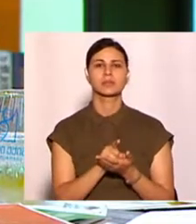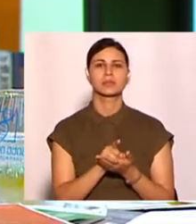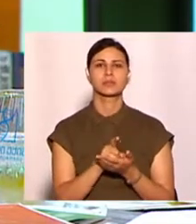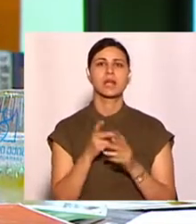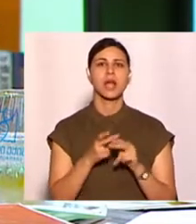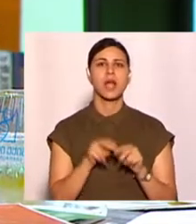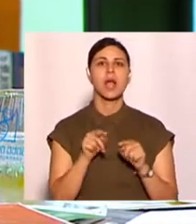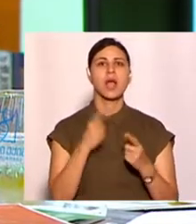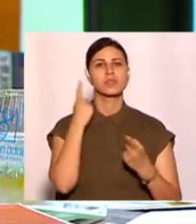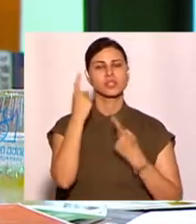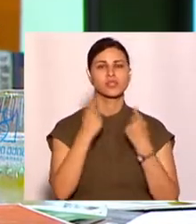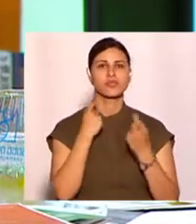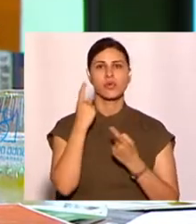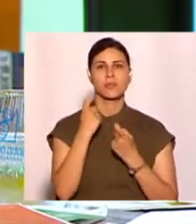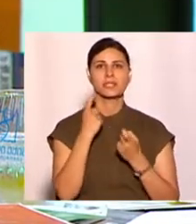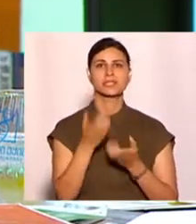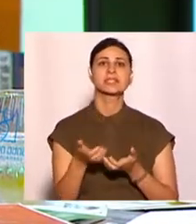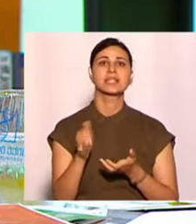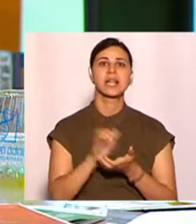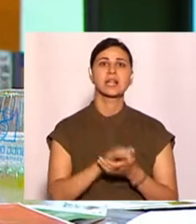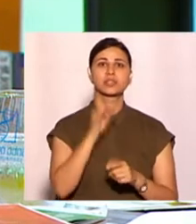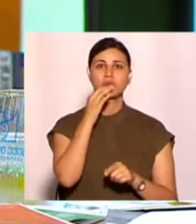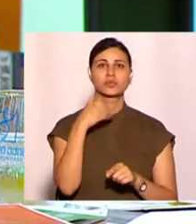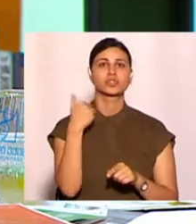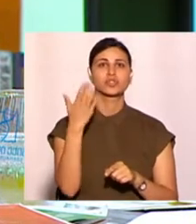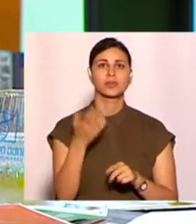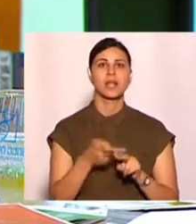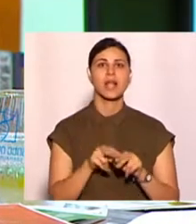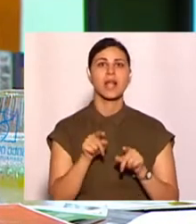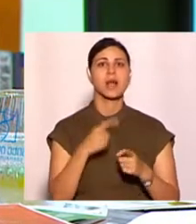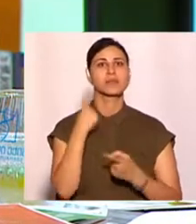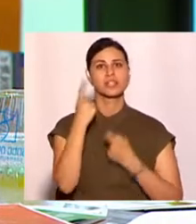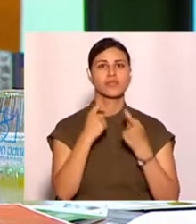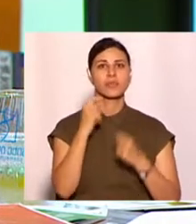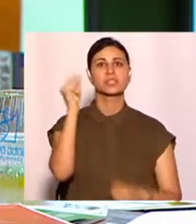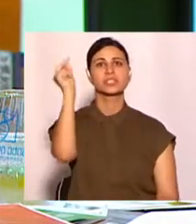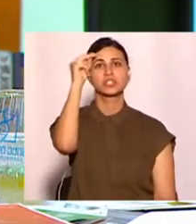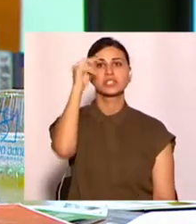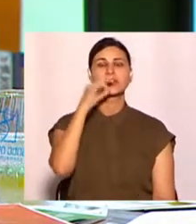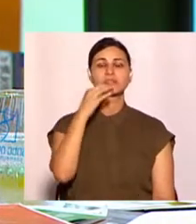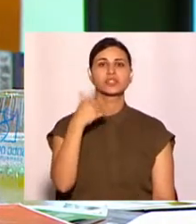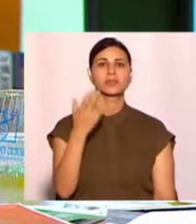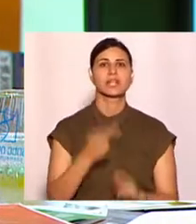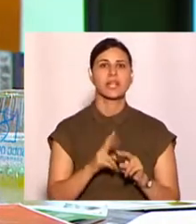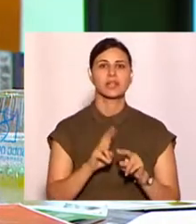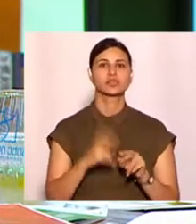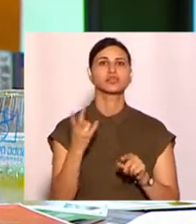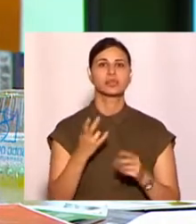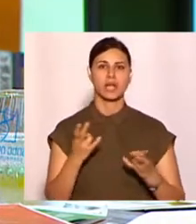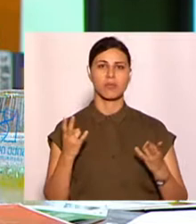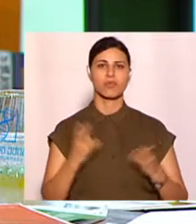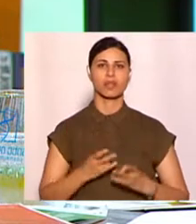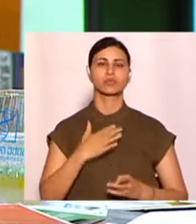ამ ინფორმაციის გაცნობის შემდეგ, ამ ინფორმაციის შესწავლის შემდეგ ეს ცოდნა გამოვიყენოთ